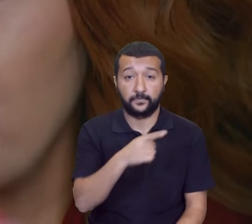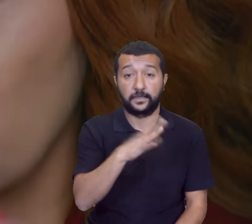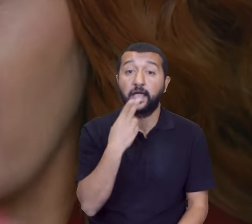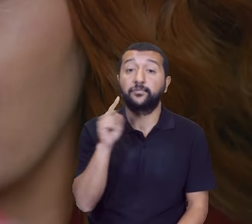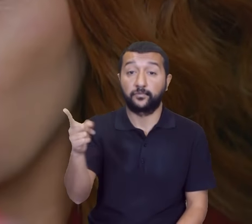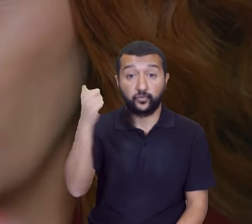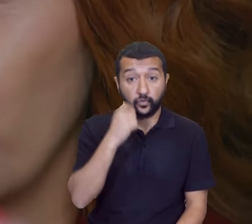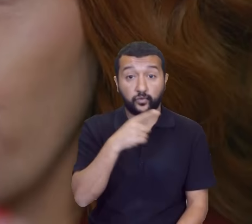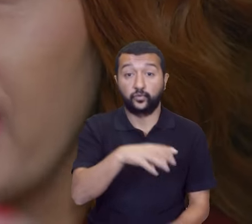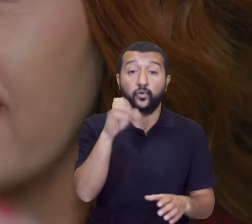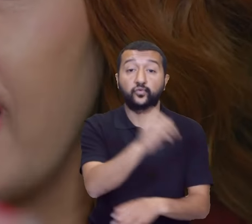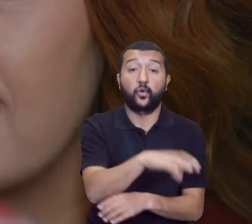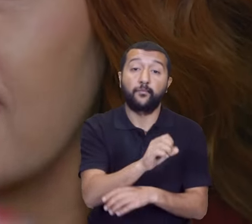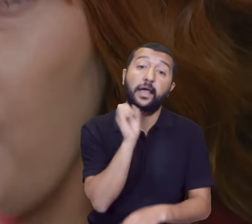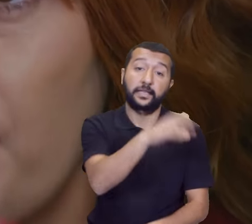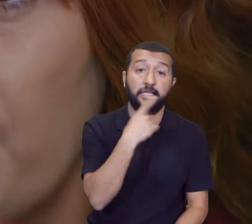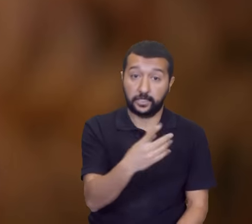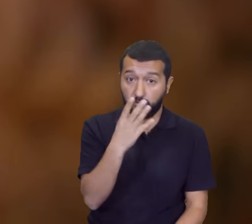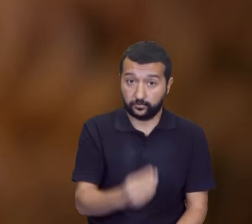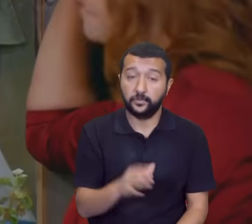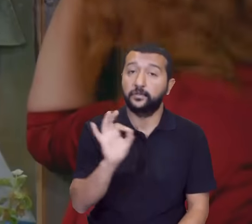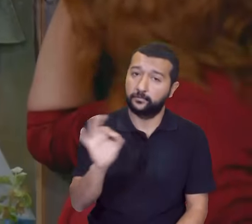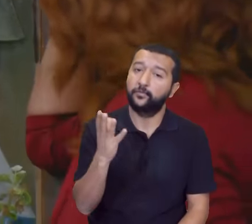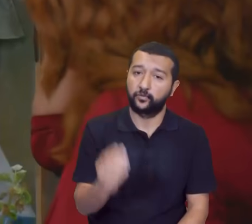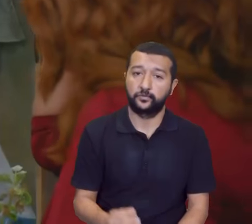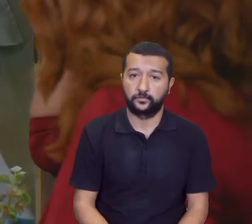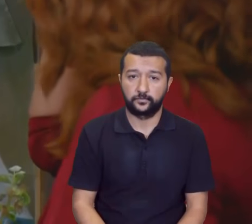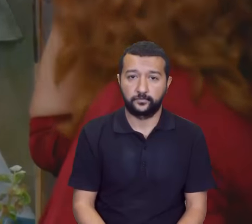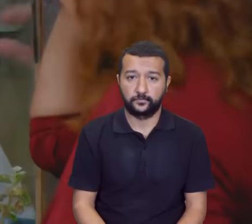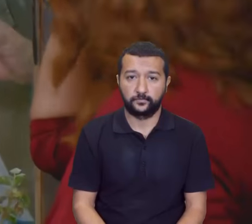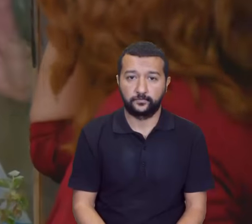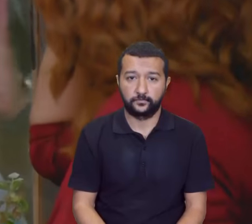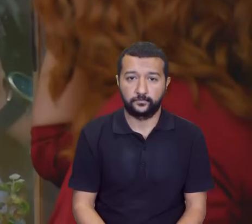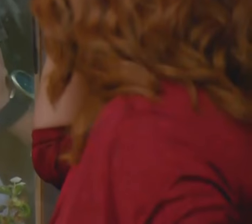Eğer ablam sorarsa çöp dökmeye gitti dersin, tamam mı?